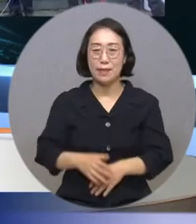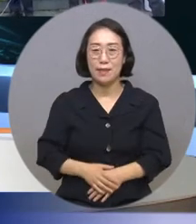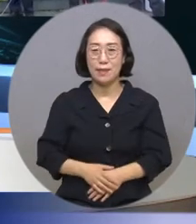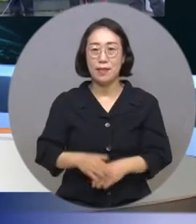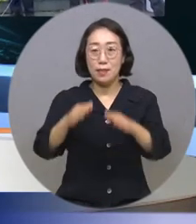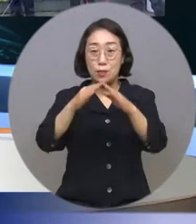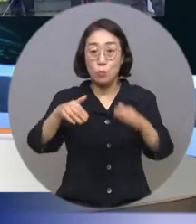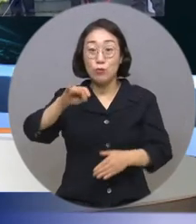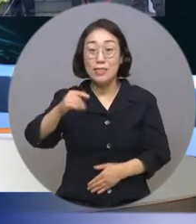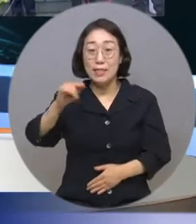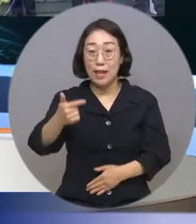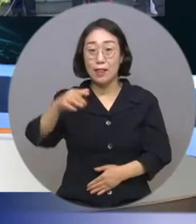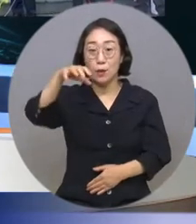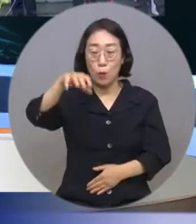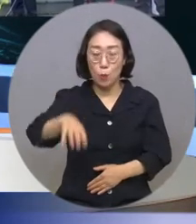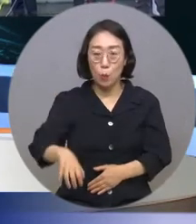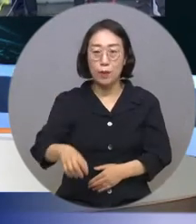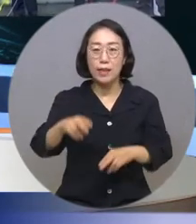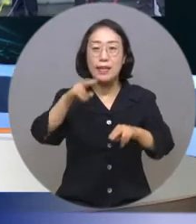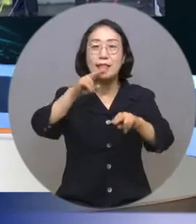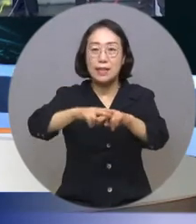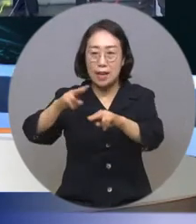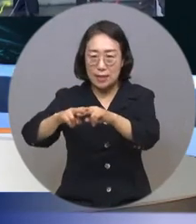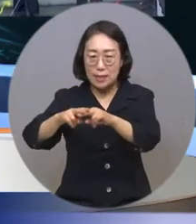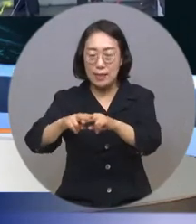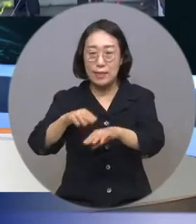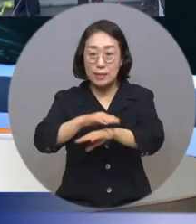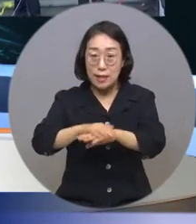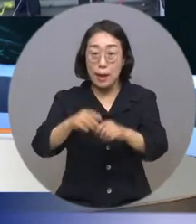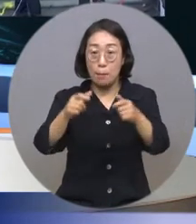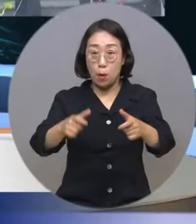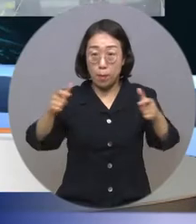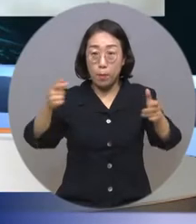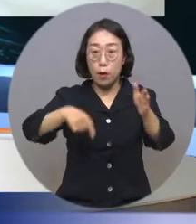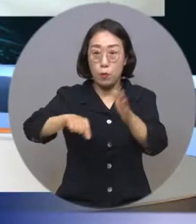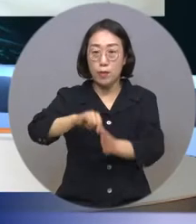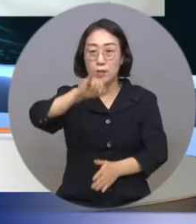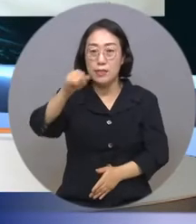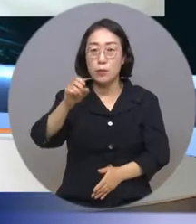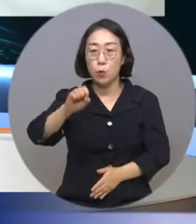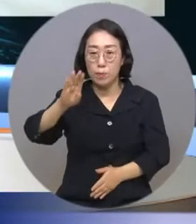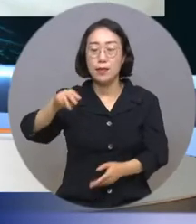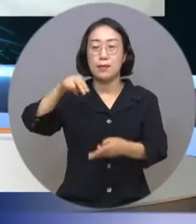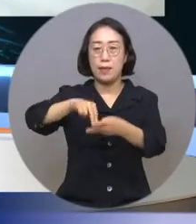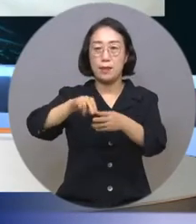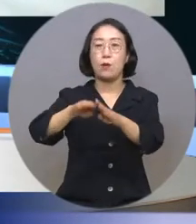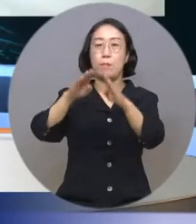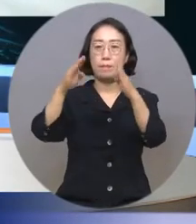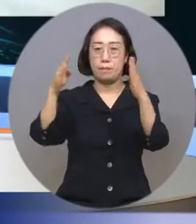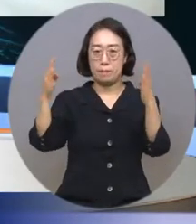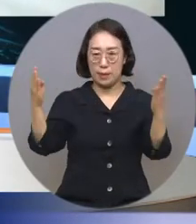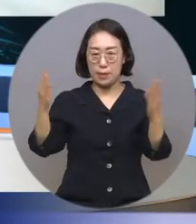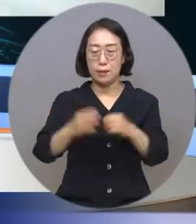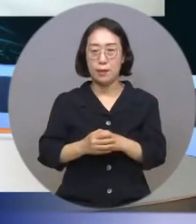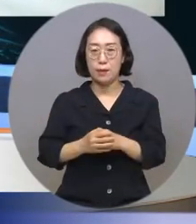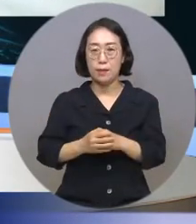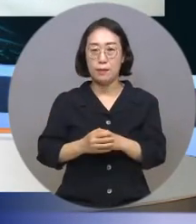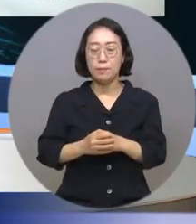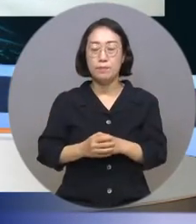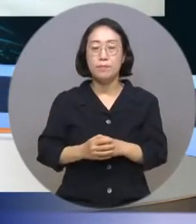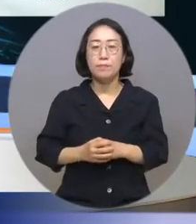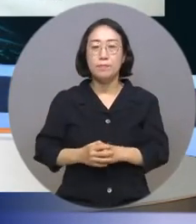전북 진안군의 지역 일자리 창출에 힘을 보탤 일자리 로컬 잡센터가 문을 열었습니다. 장유진